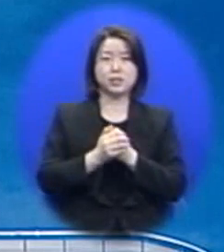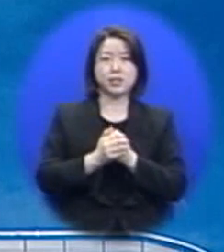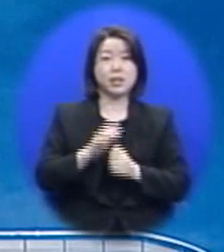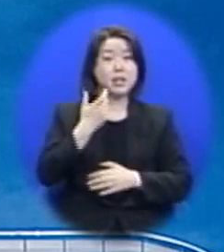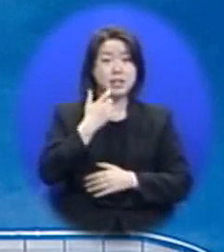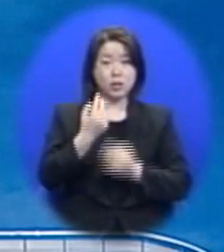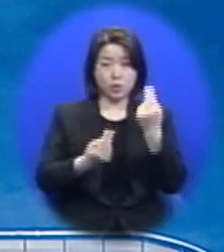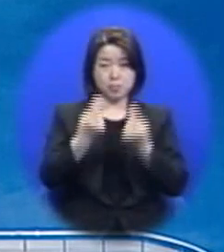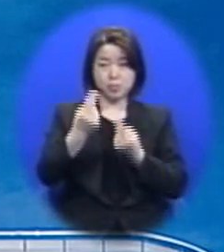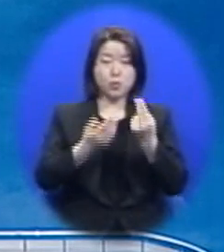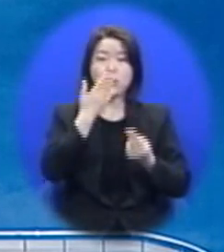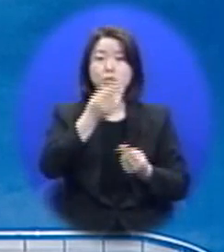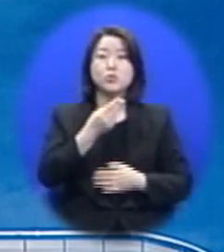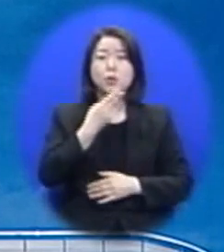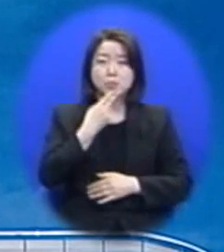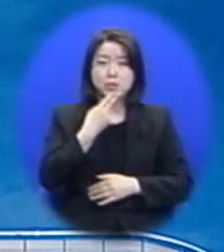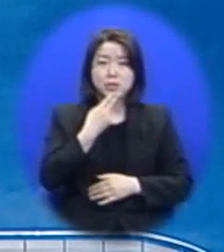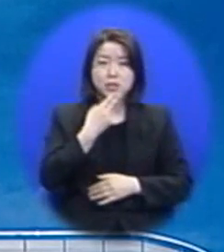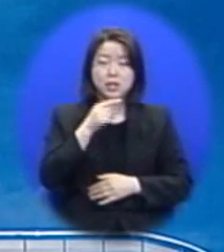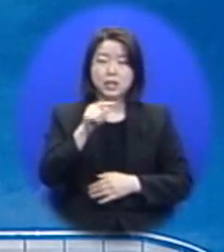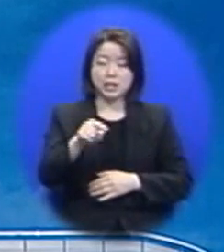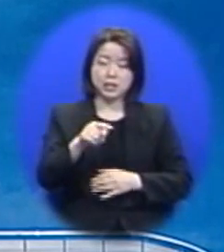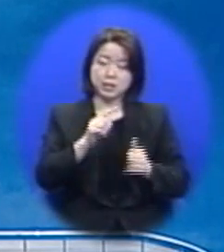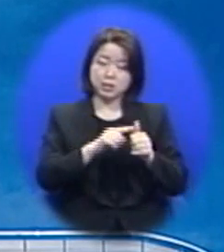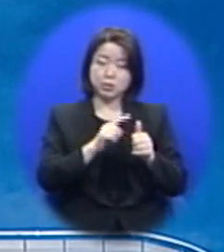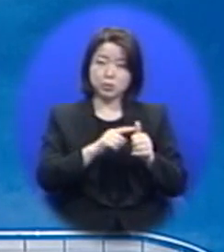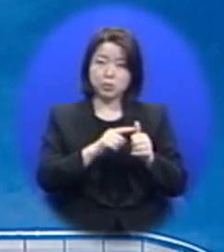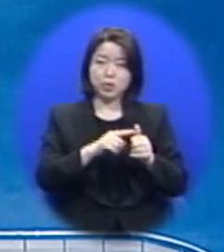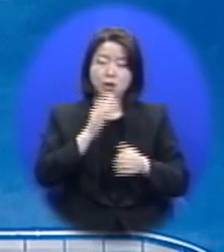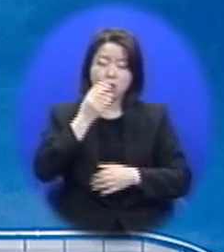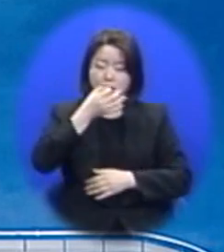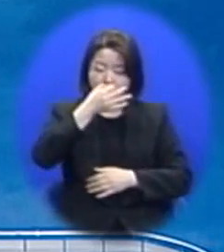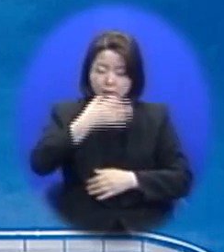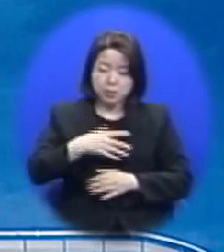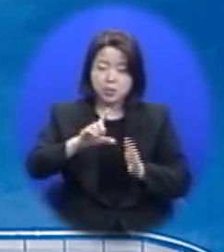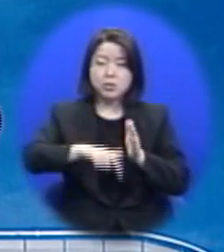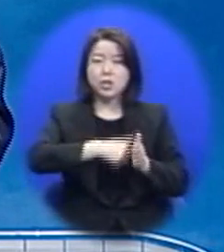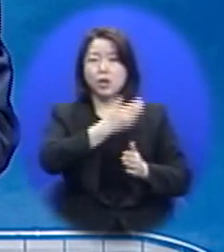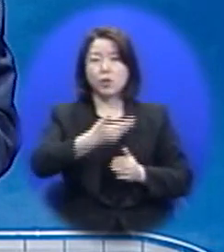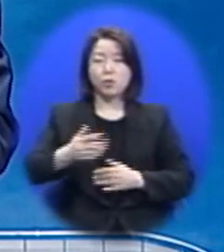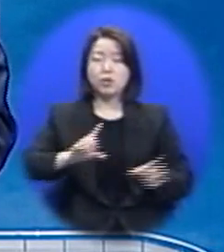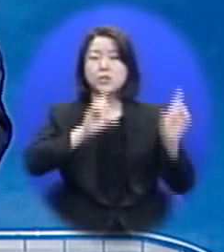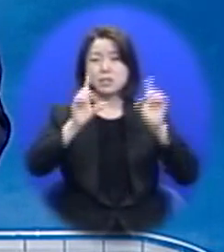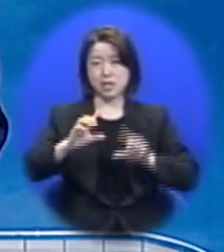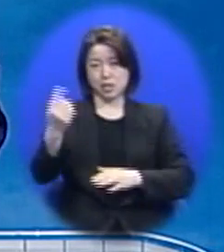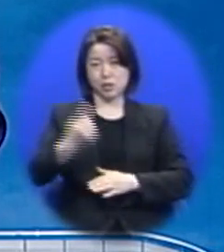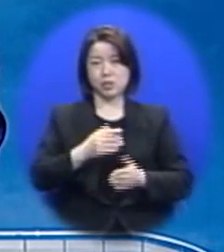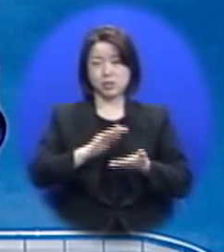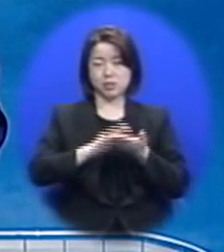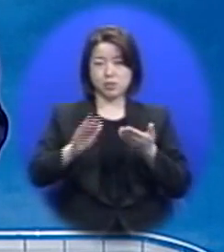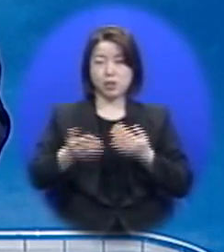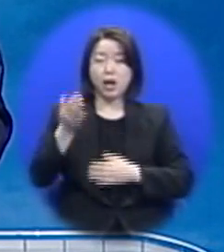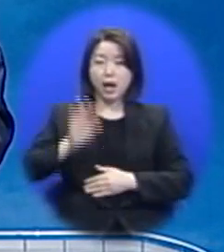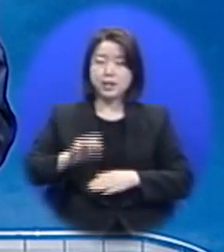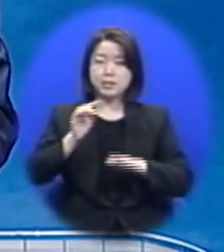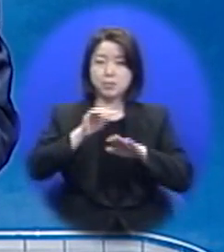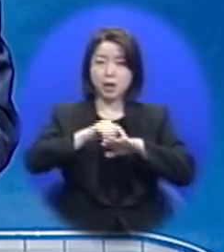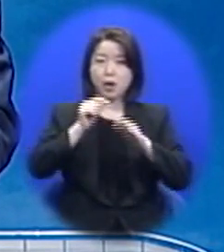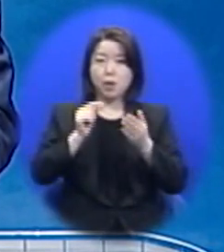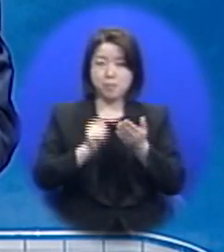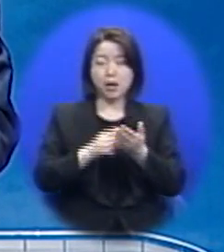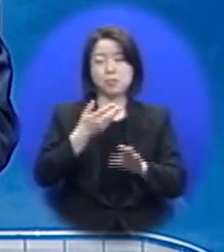야곱과 비교할 수 없이 또 그도 험한 세월을 살았습니다. 그런데 모세는 마음이 달랐습니다.